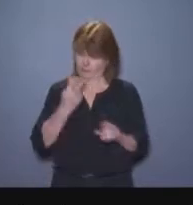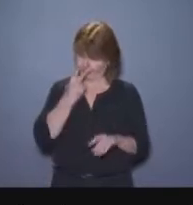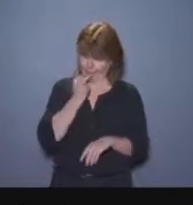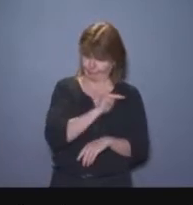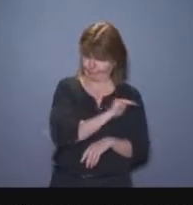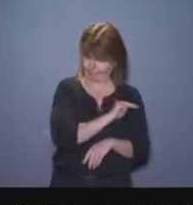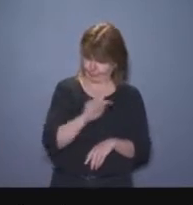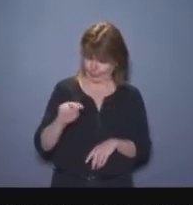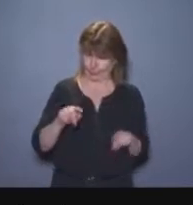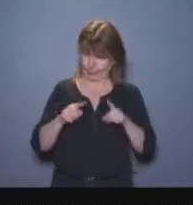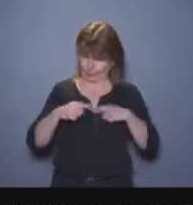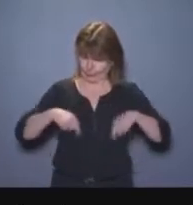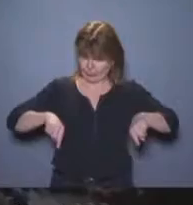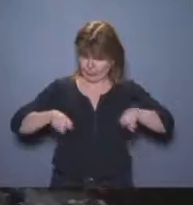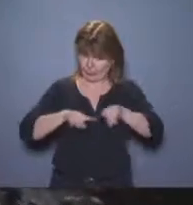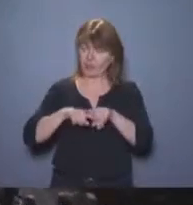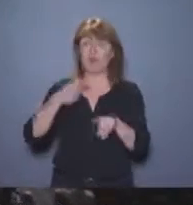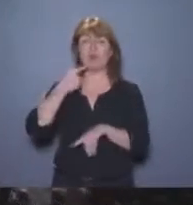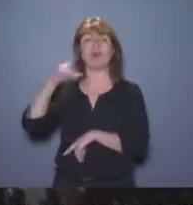On lui a dit,